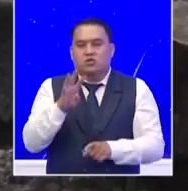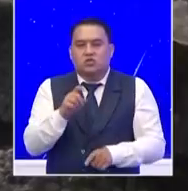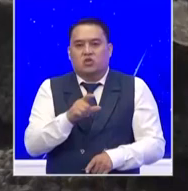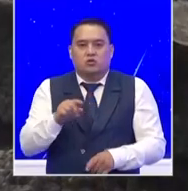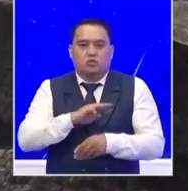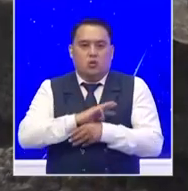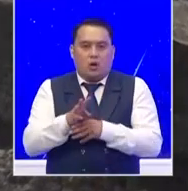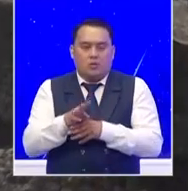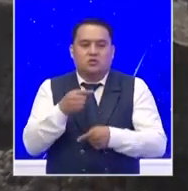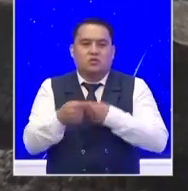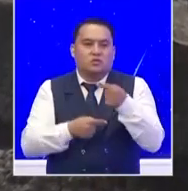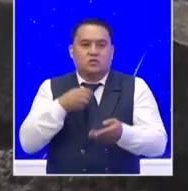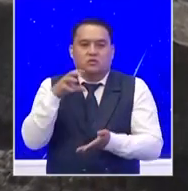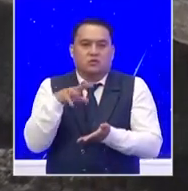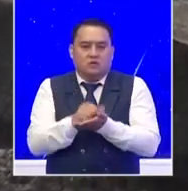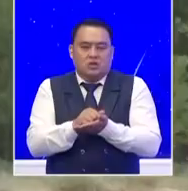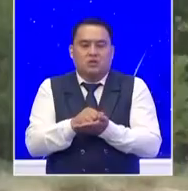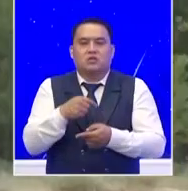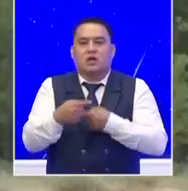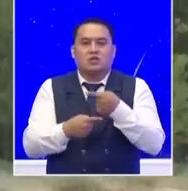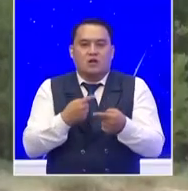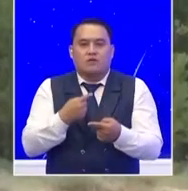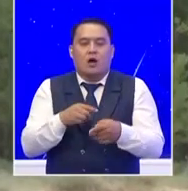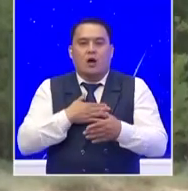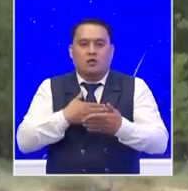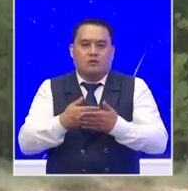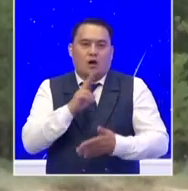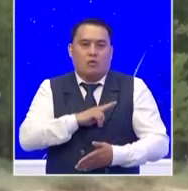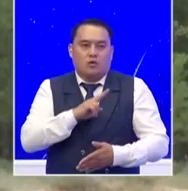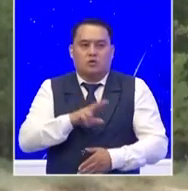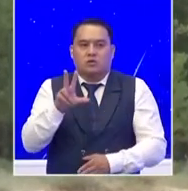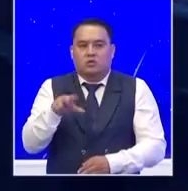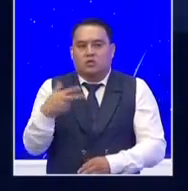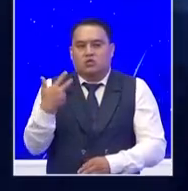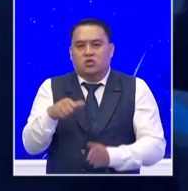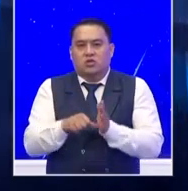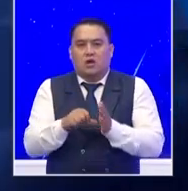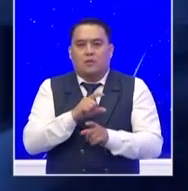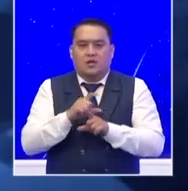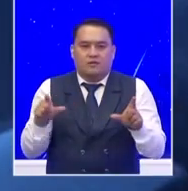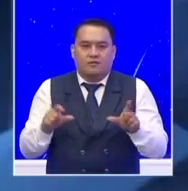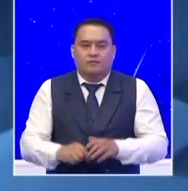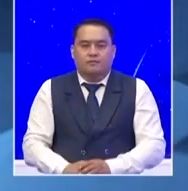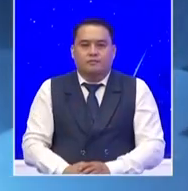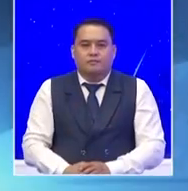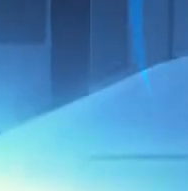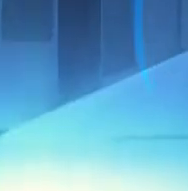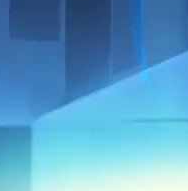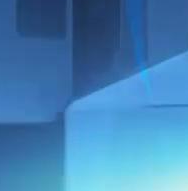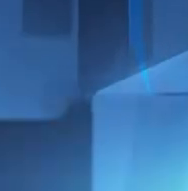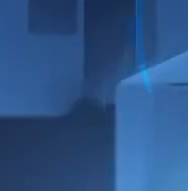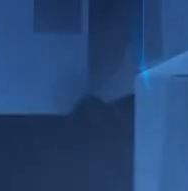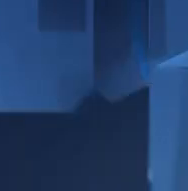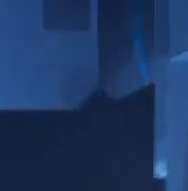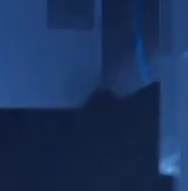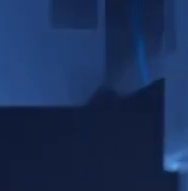будут трудоустроены через Центр занятости населения. На данный момент ведется активная работа на 36 объектах. Алексей Яйцоя, Блэк Утыкбай, телеканал ЖТСУ,